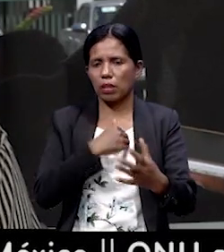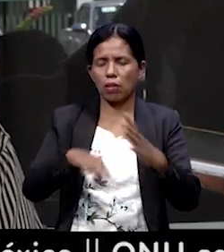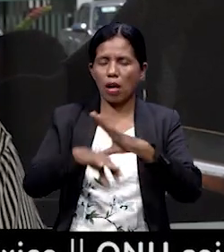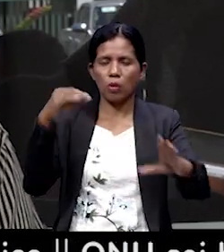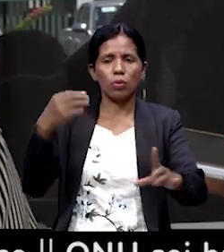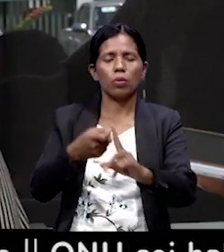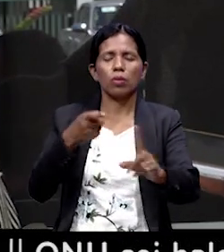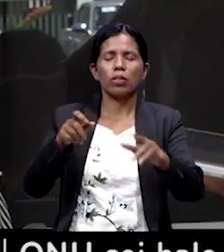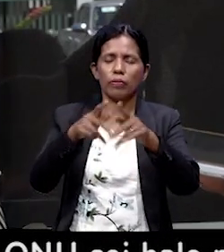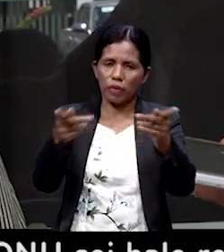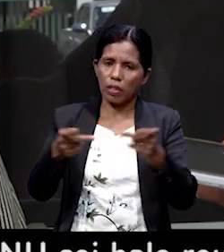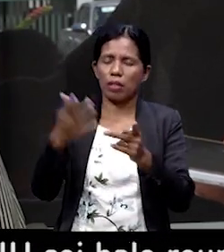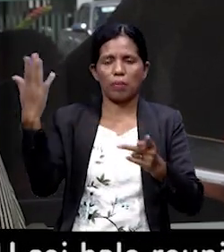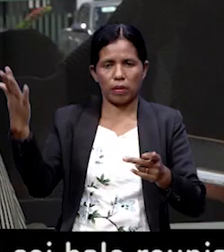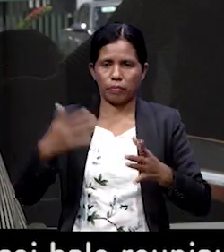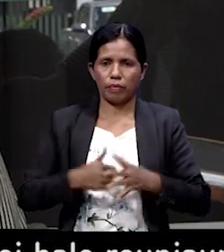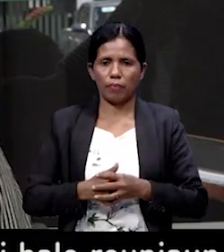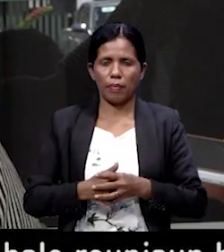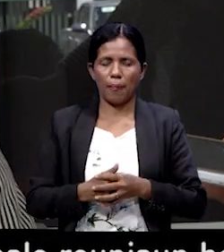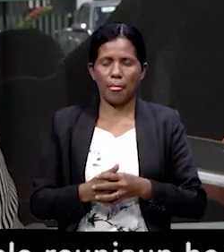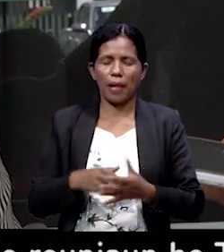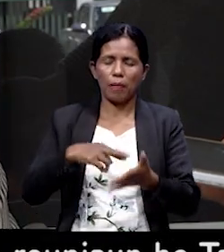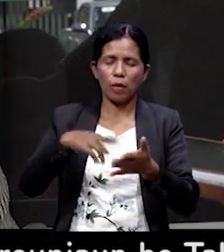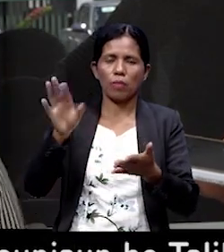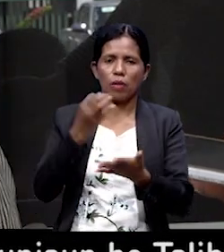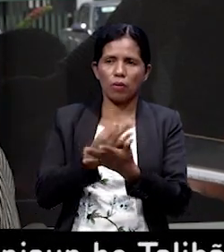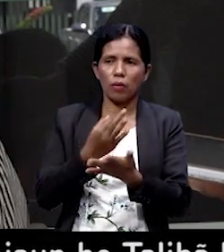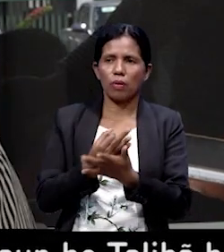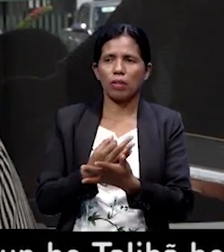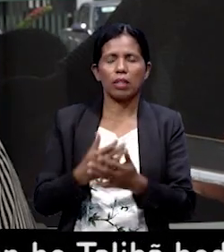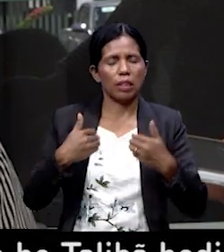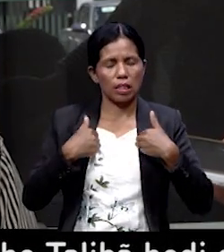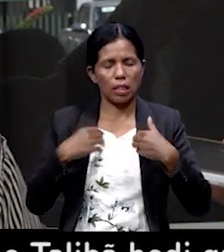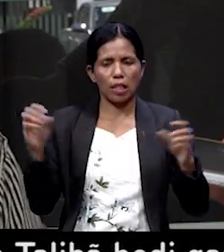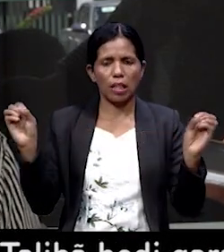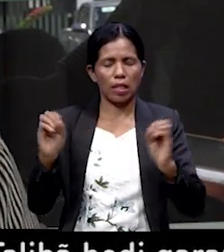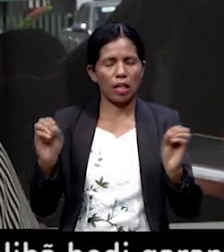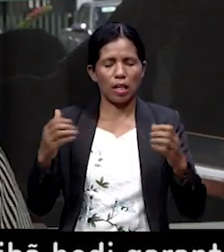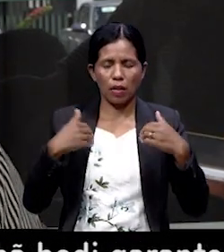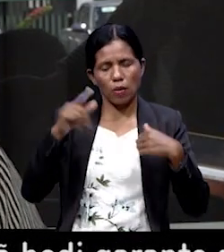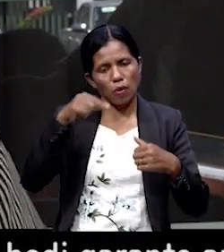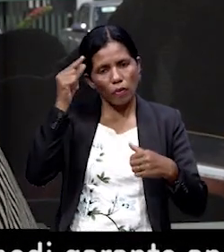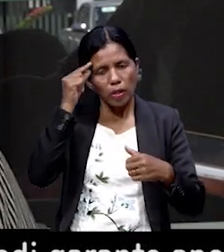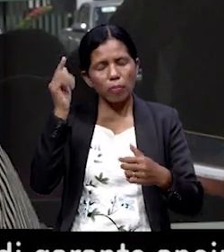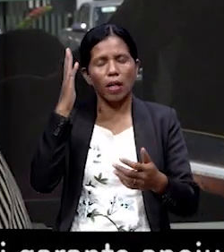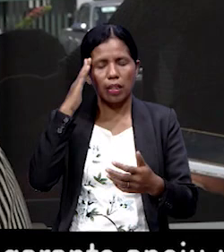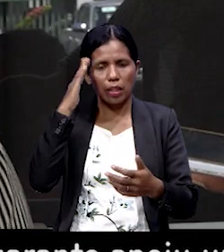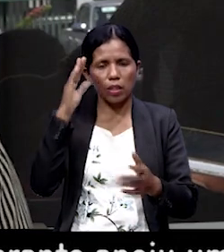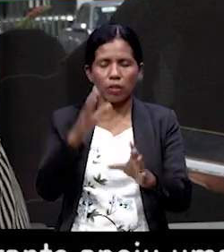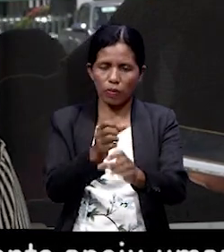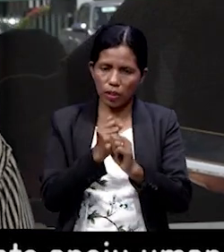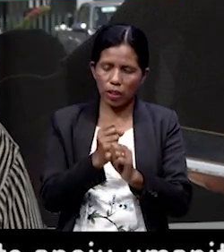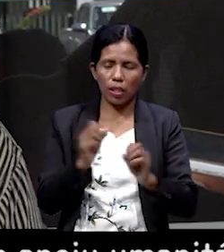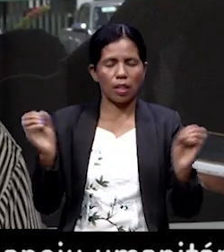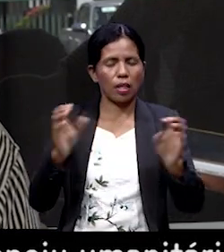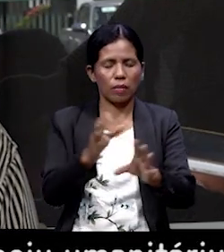maka sira tampung ba. Aprova orsamento ratifikativo berne ia kalaia governo makatene osan ef tir foti ka sir la foti ida